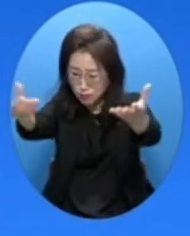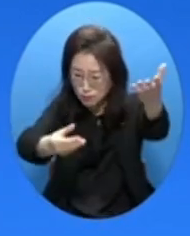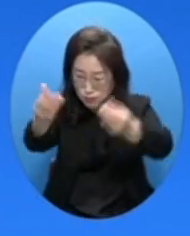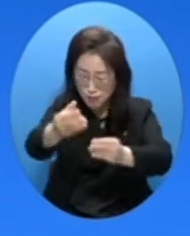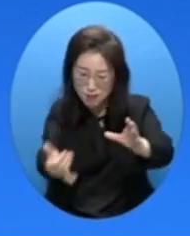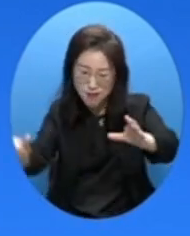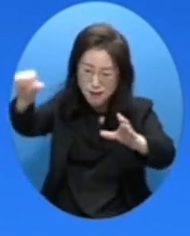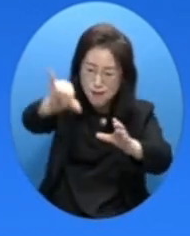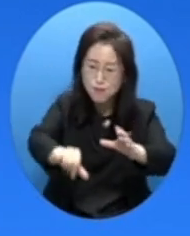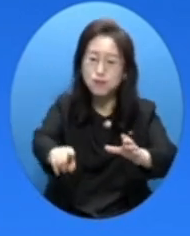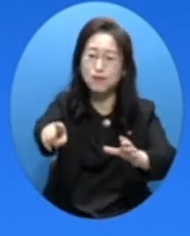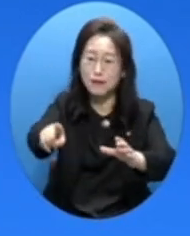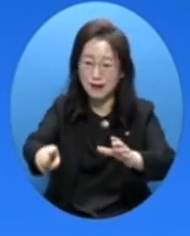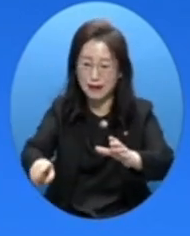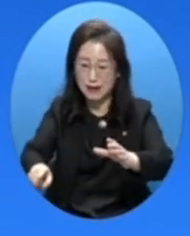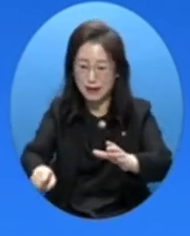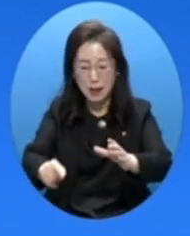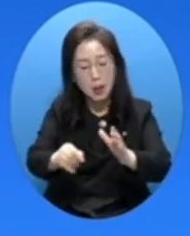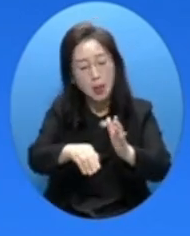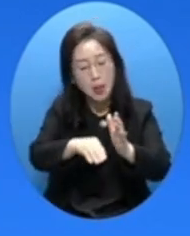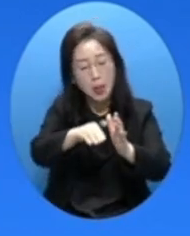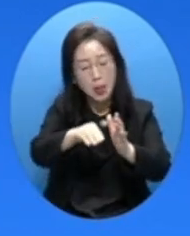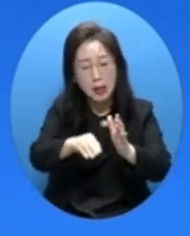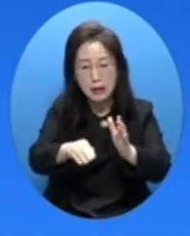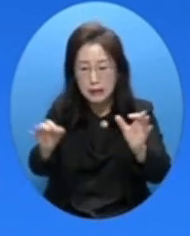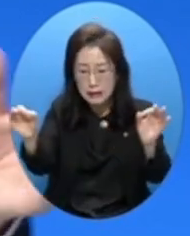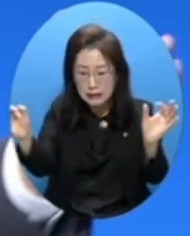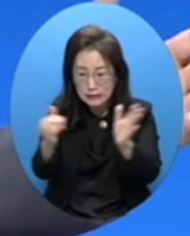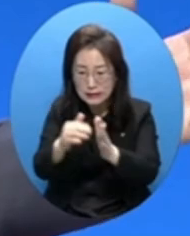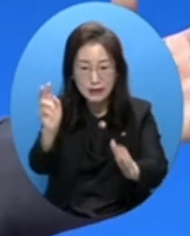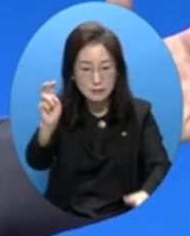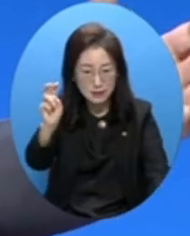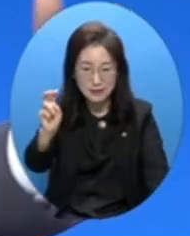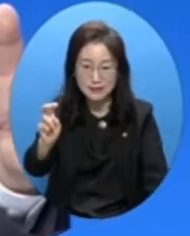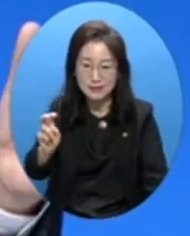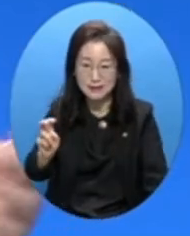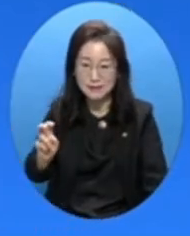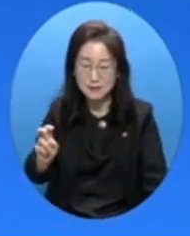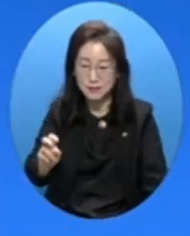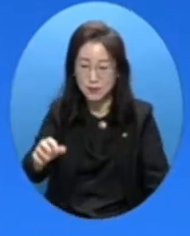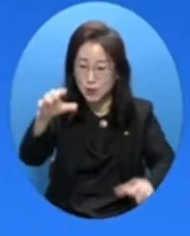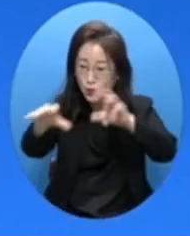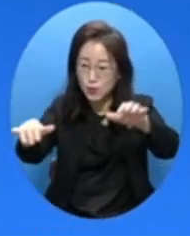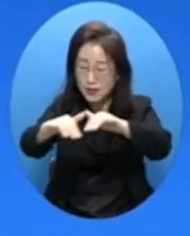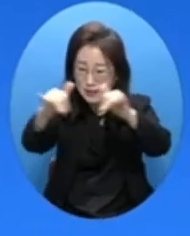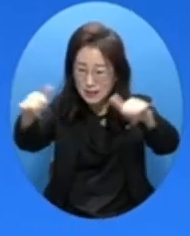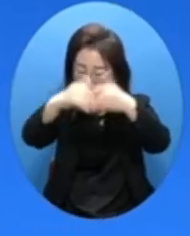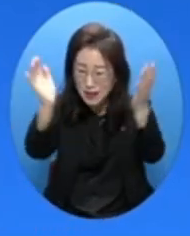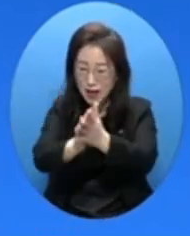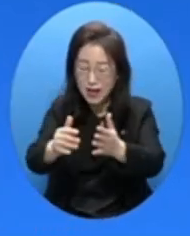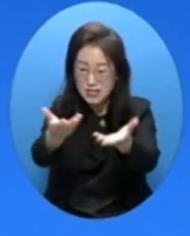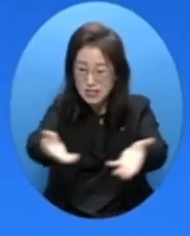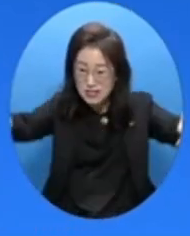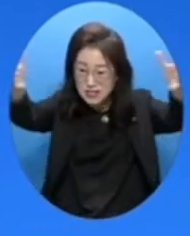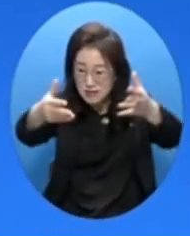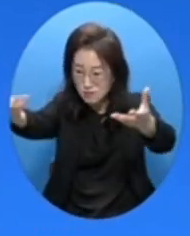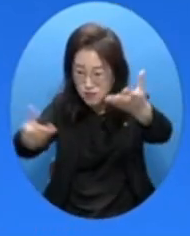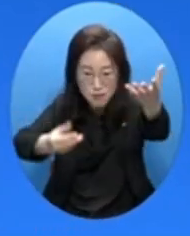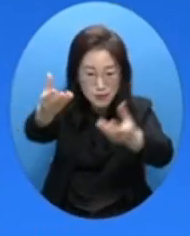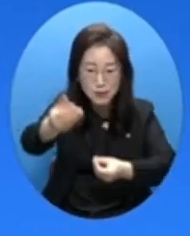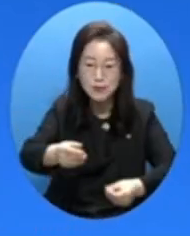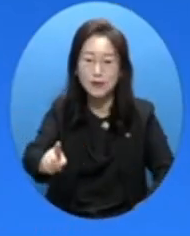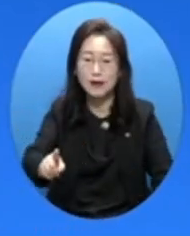이 기름병으로 그릇 하나도 안 채울 텐데 온 동네 사람들이 그릇을 빌려오라고 하신다.